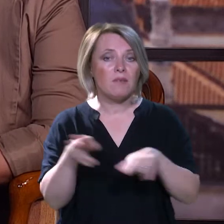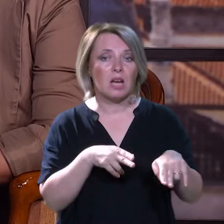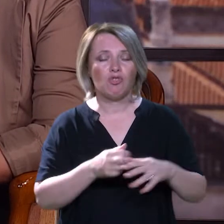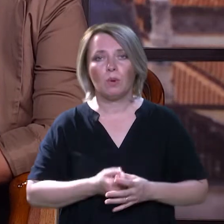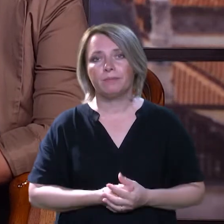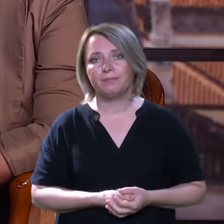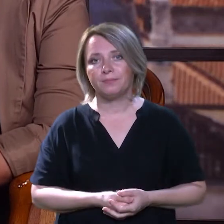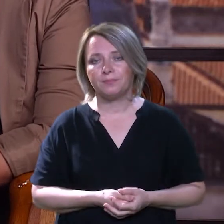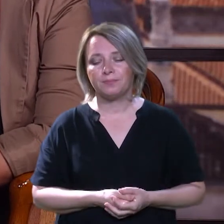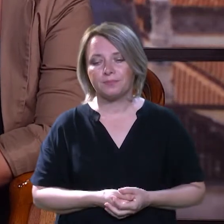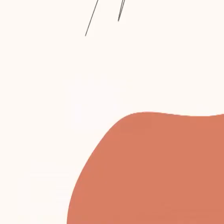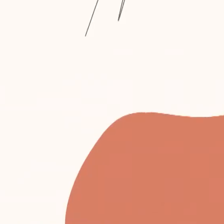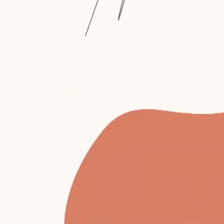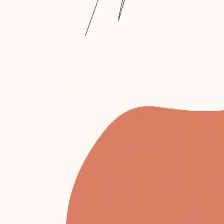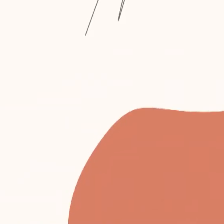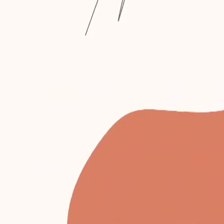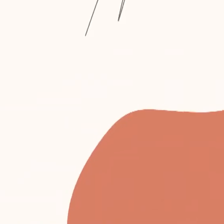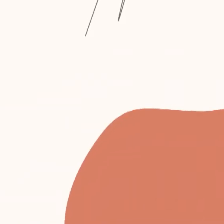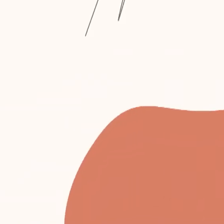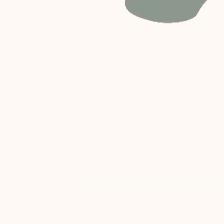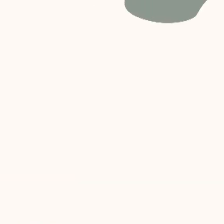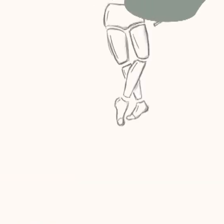Brzo smo opet zajedno.